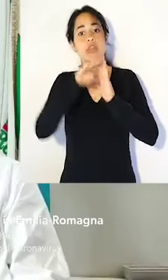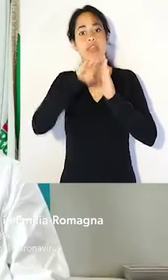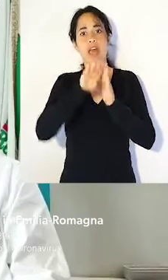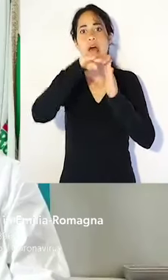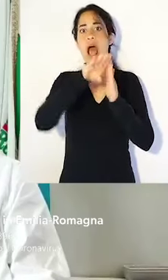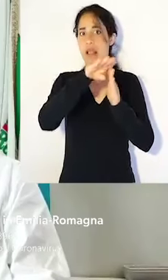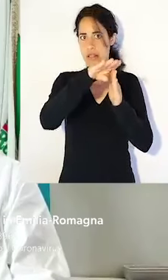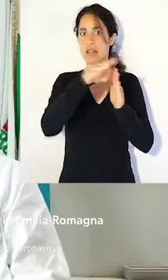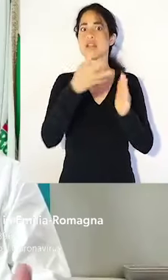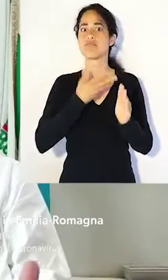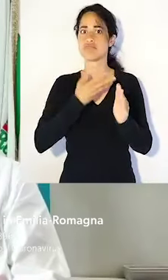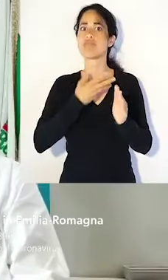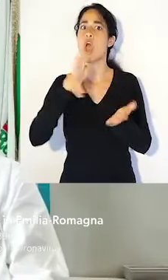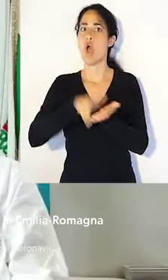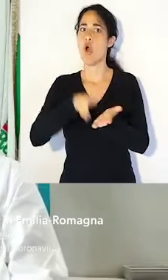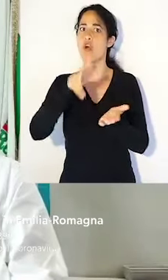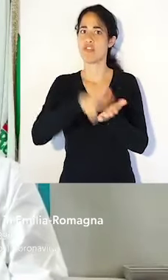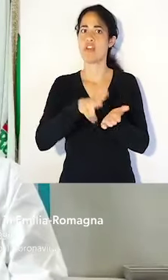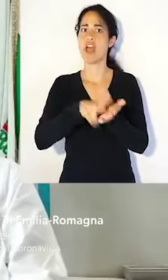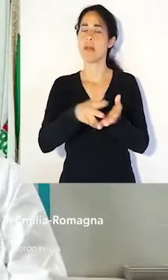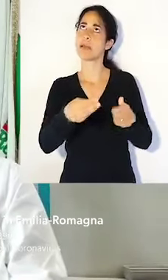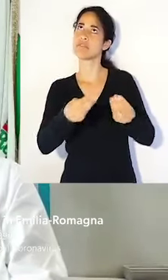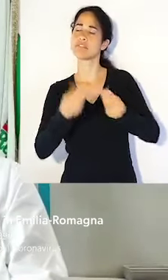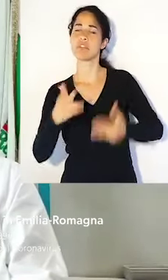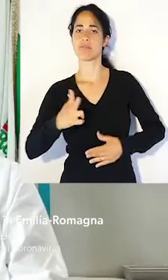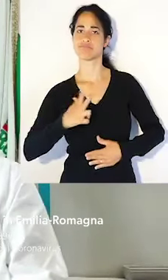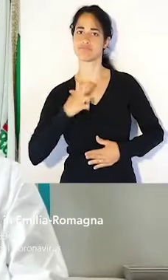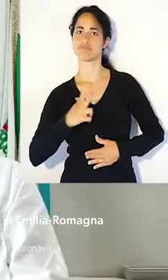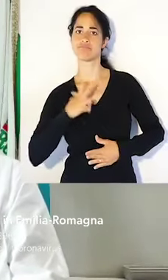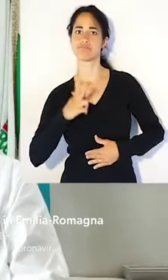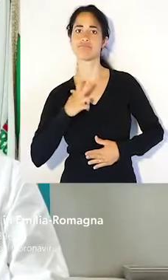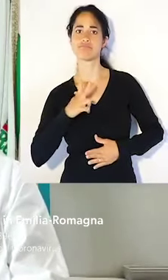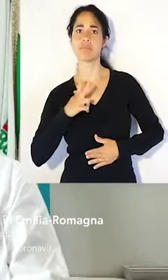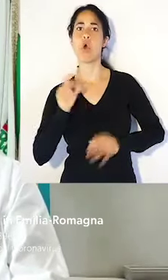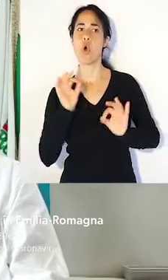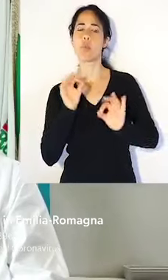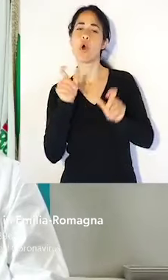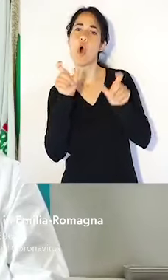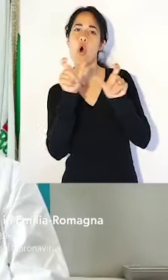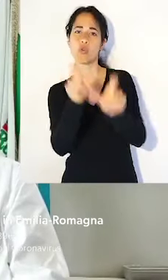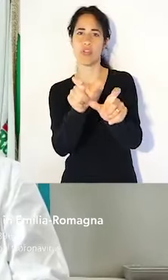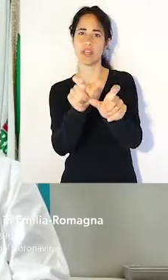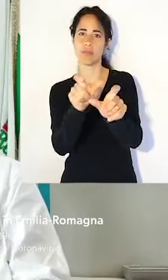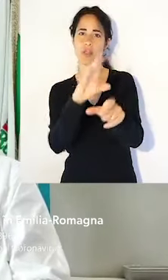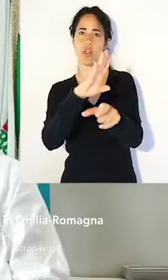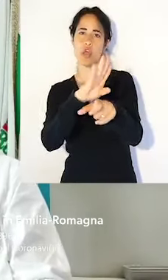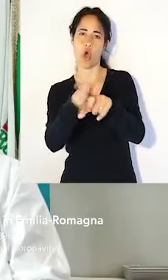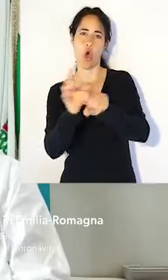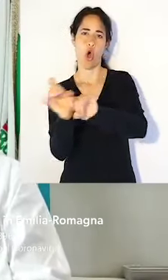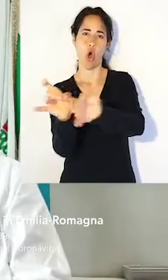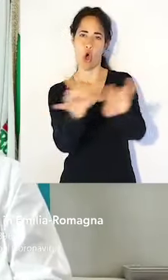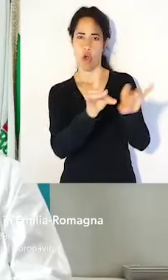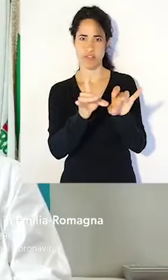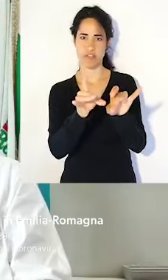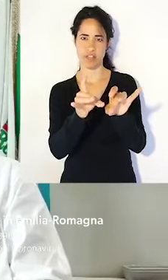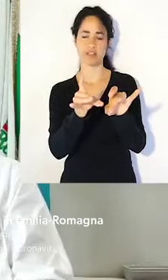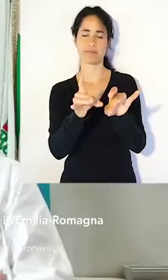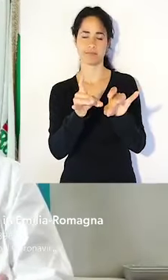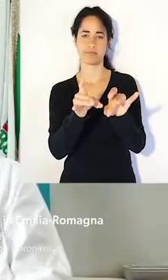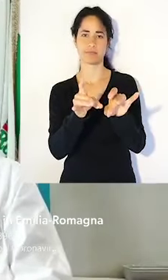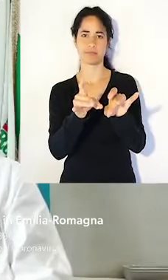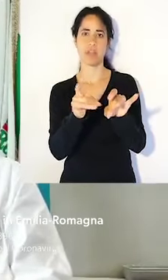sta confermando molto favorevole per il contenimento dell'epidemia da Covid e